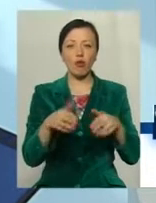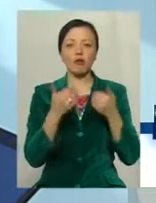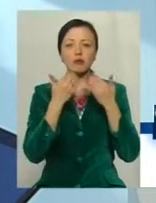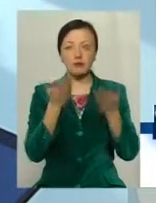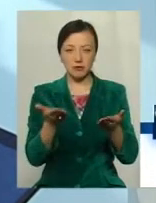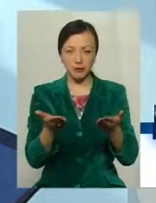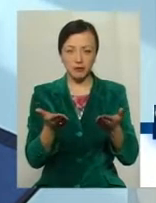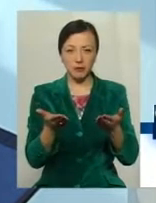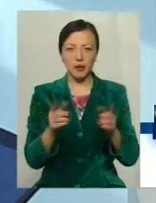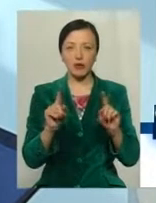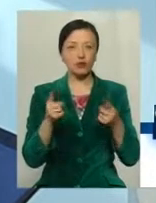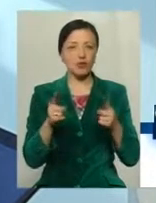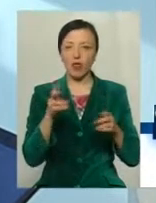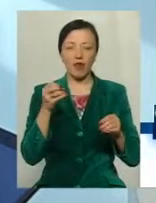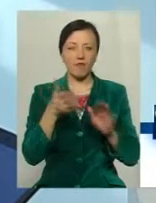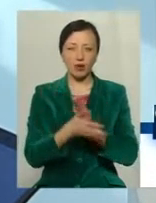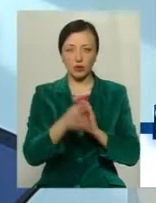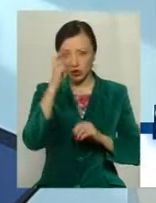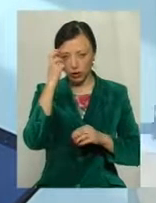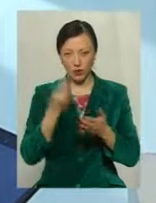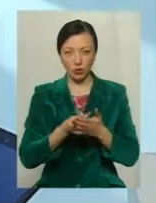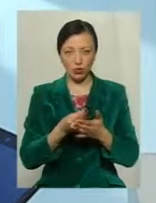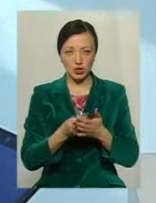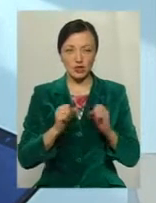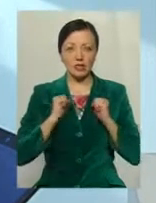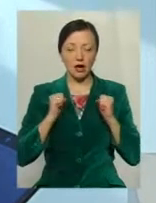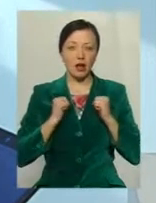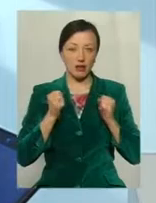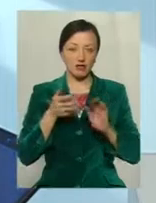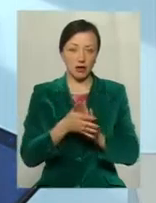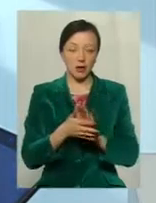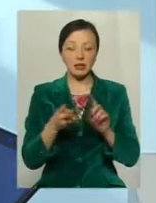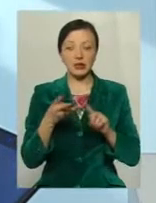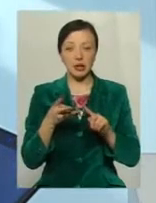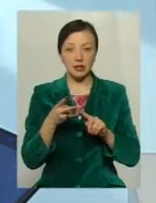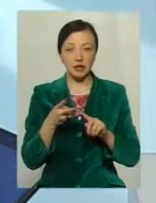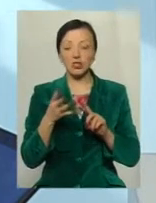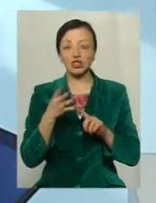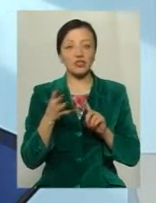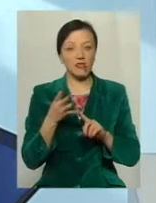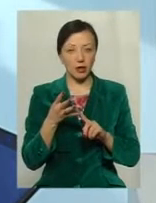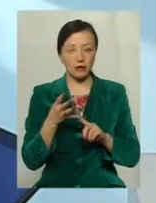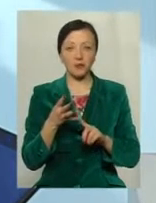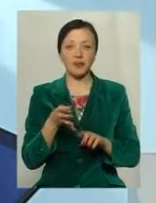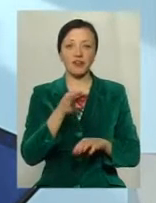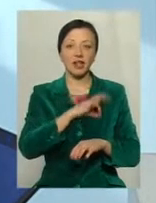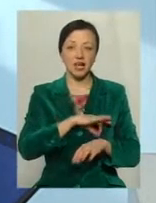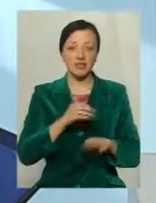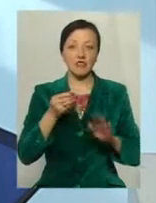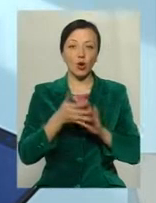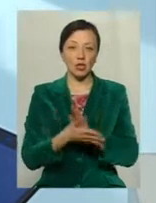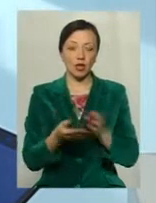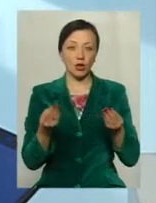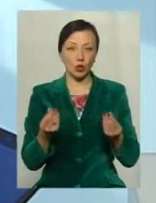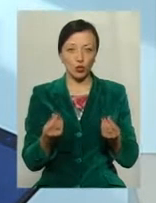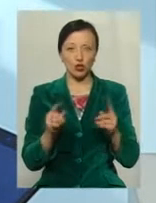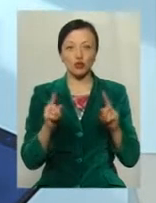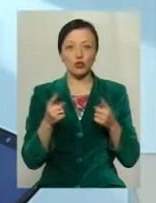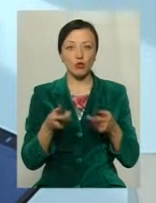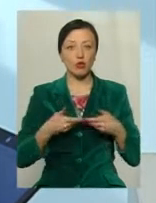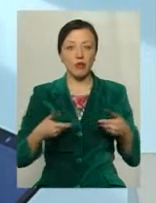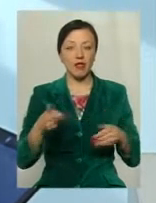було підставою для грандіознішого скандалу. Достатньо сильно задавали питання головам обласних державних адміністрацій, органам